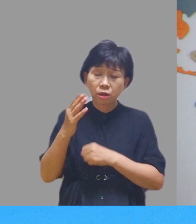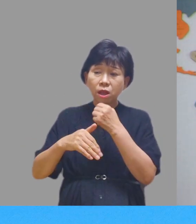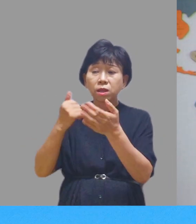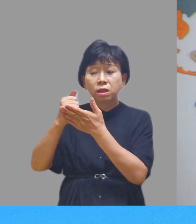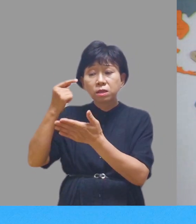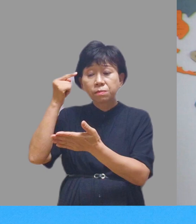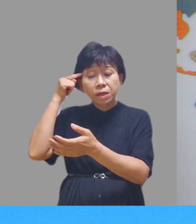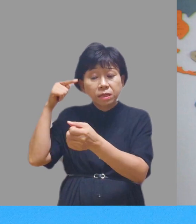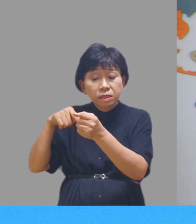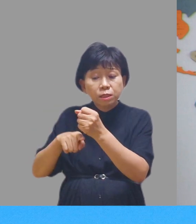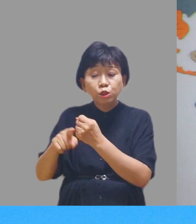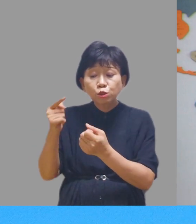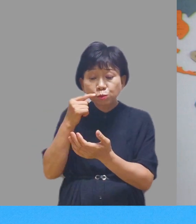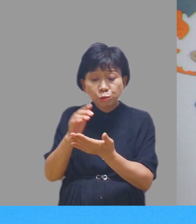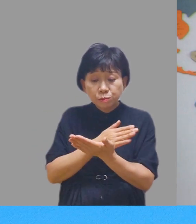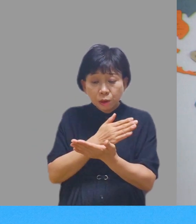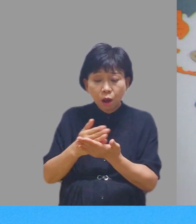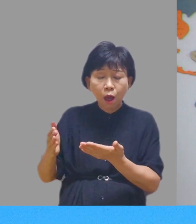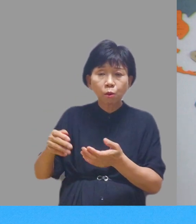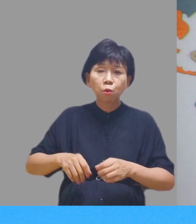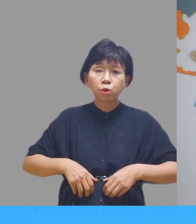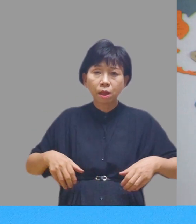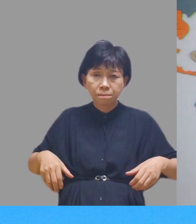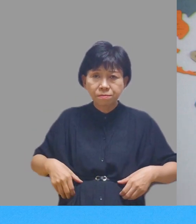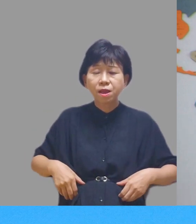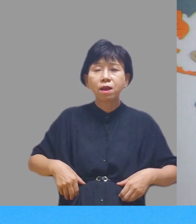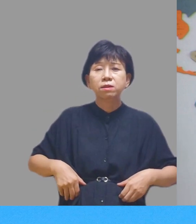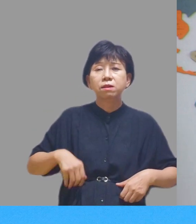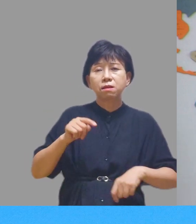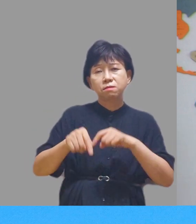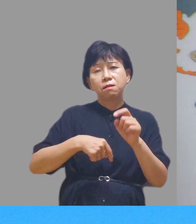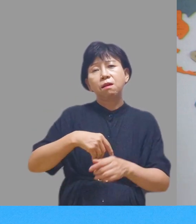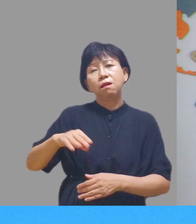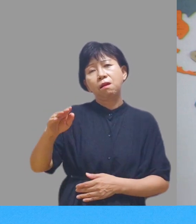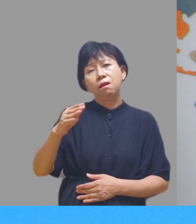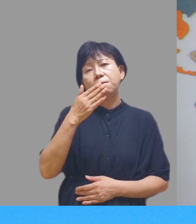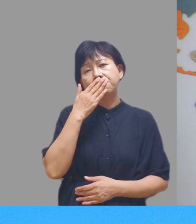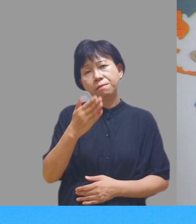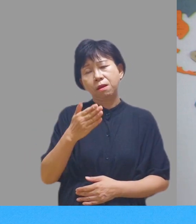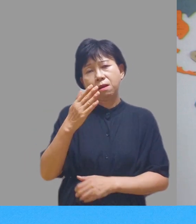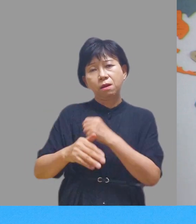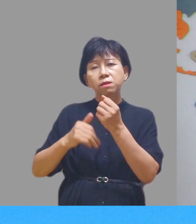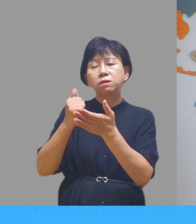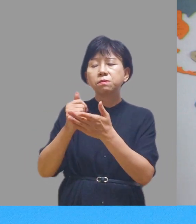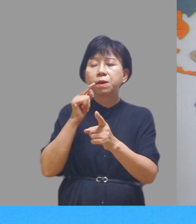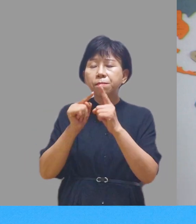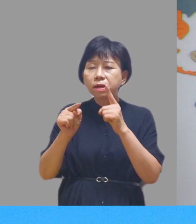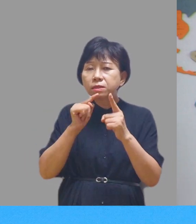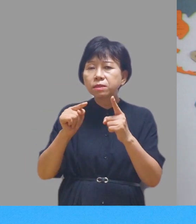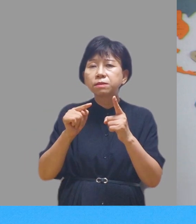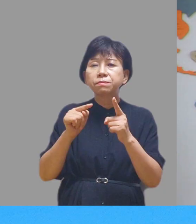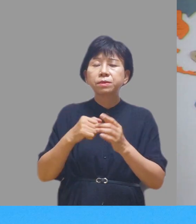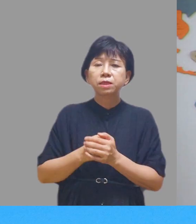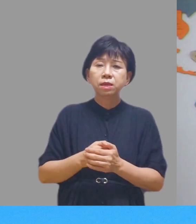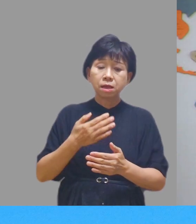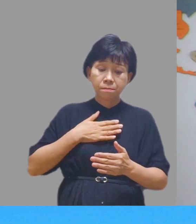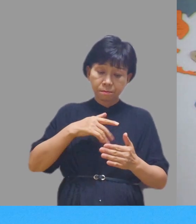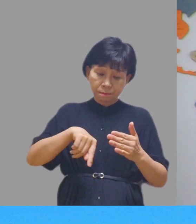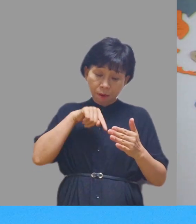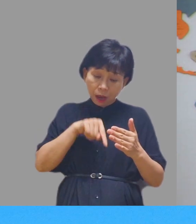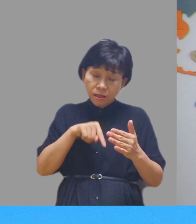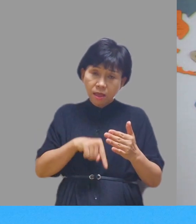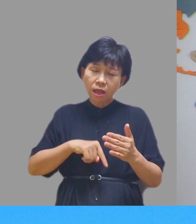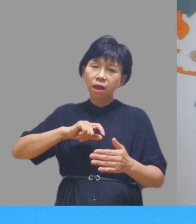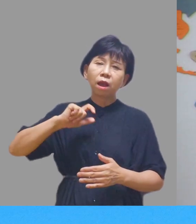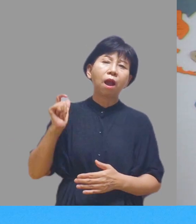뜻 안에서 담대하게 걸어갈 수 있는 줄 믿습니다. 하나님의 말씀이 이 내면의 강함을